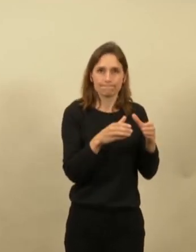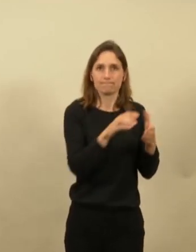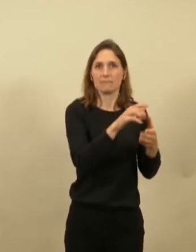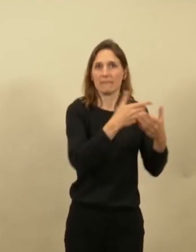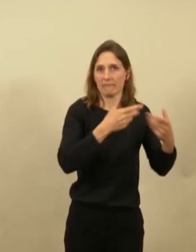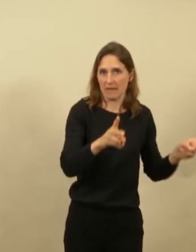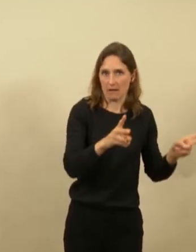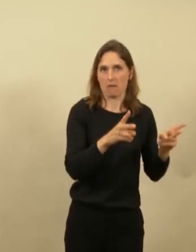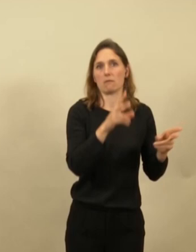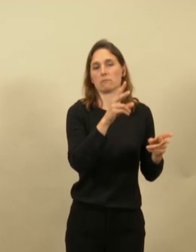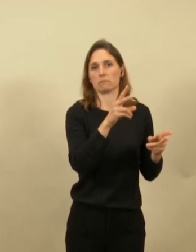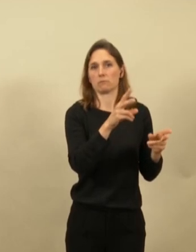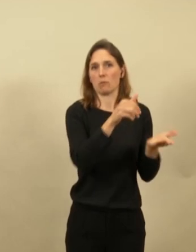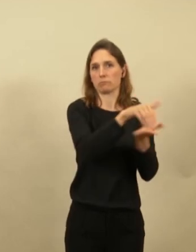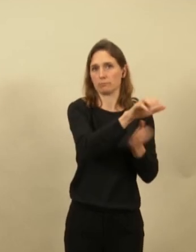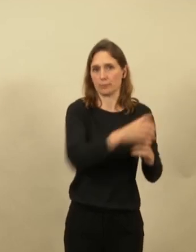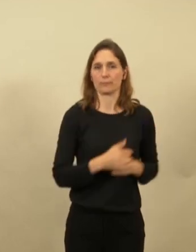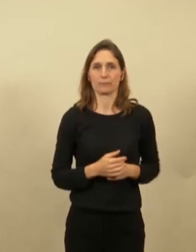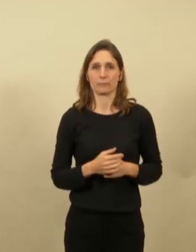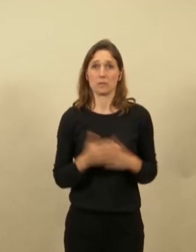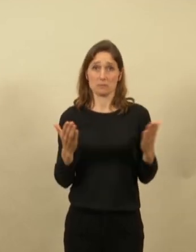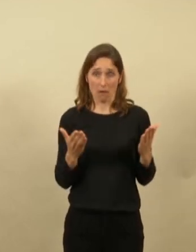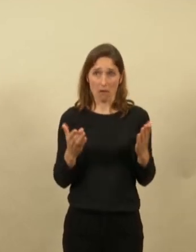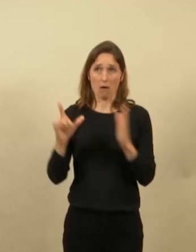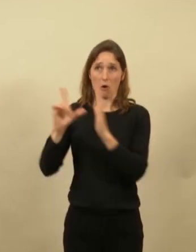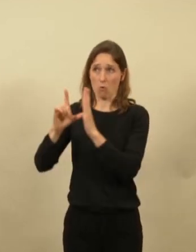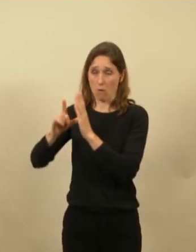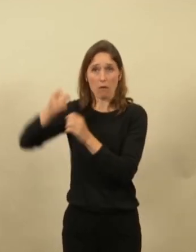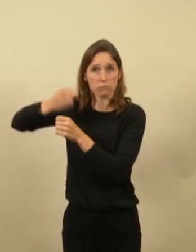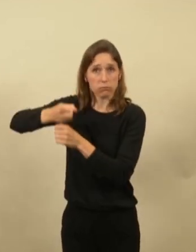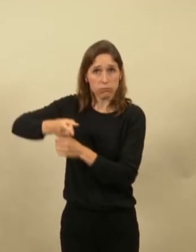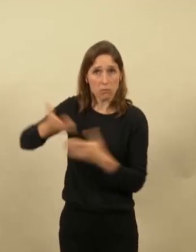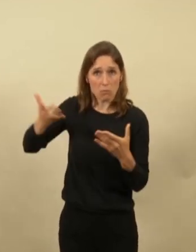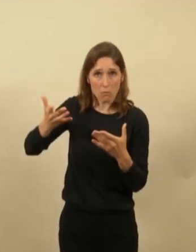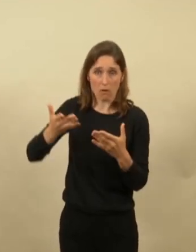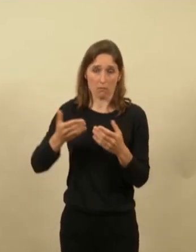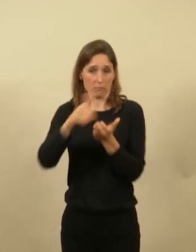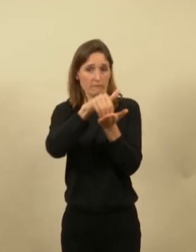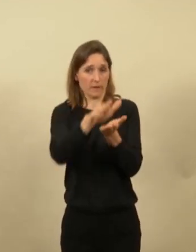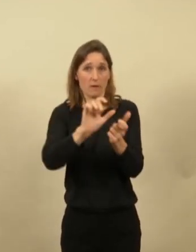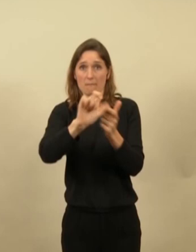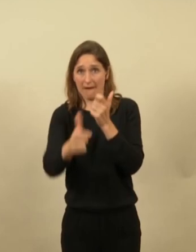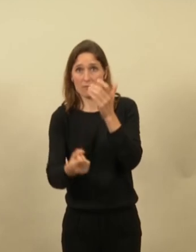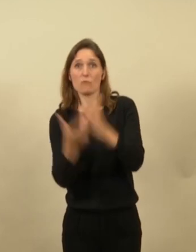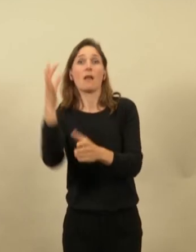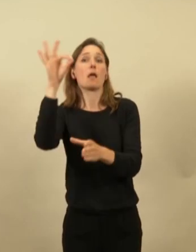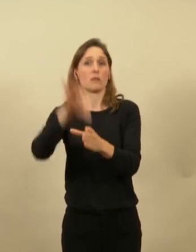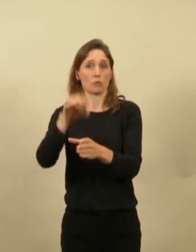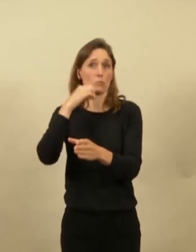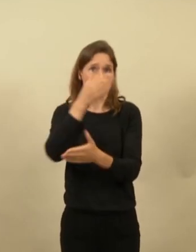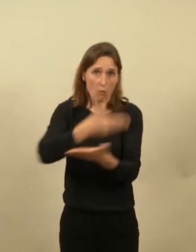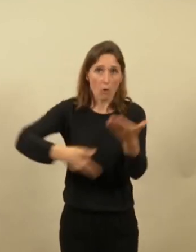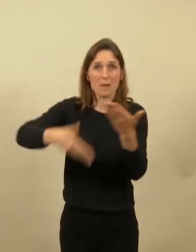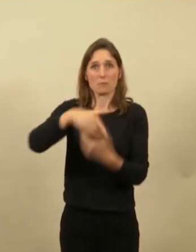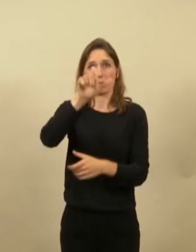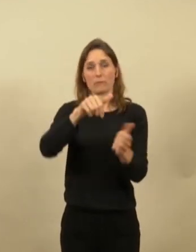conséquence donc de la révocation délai pour démissionner et pour organiser une nouvelle élection remplaçant donc temporairement